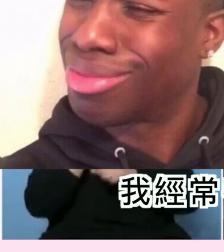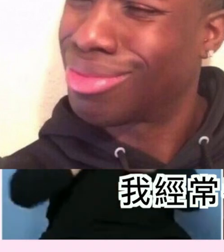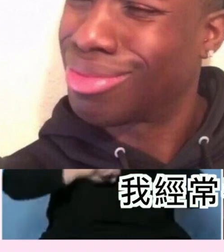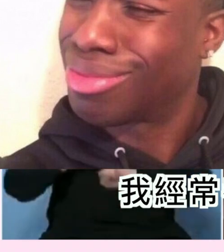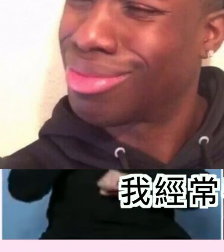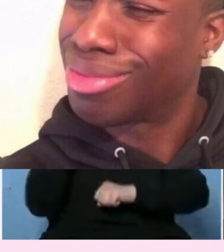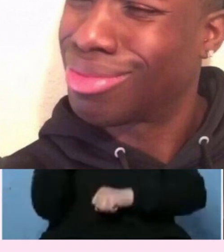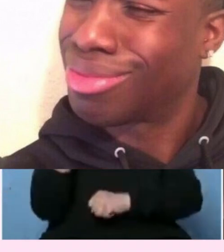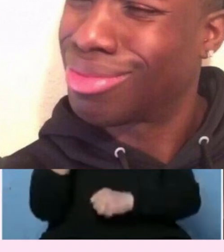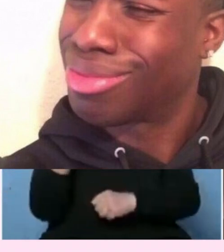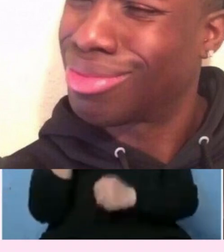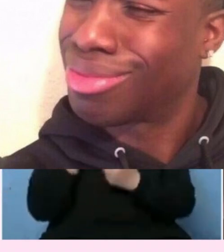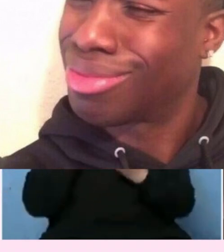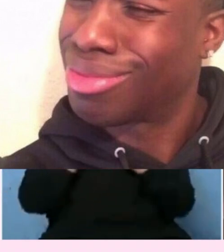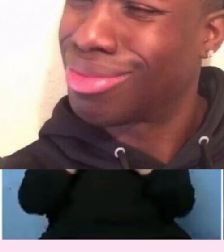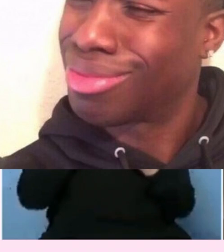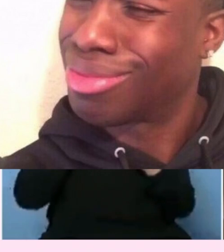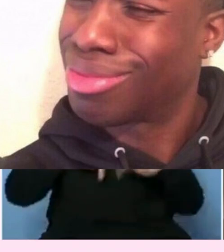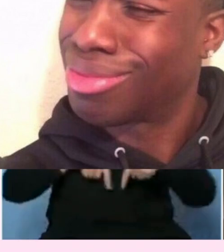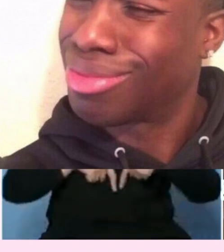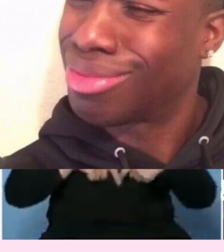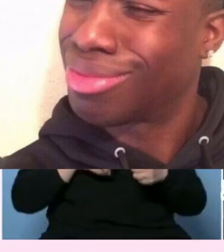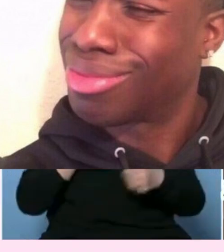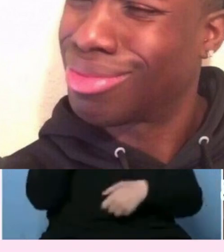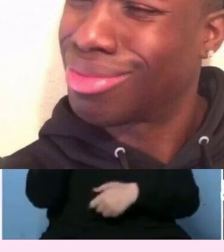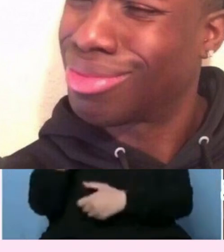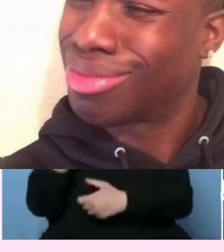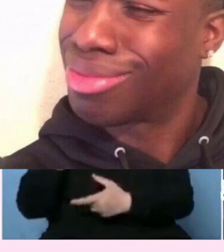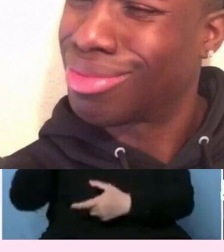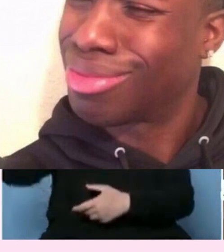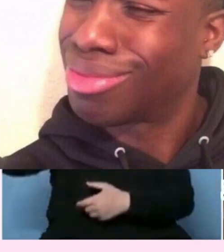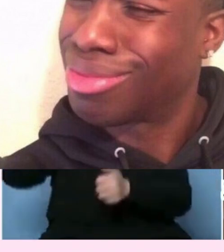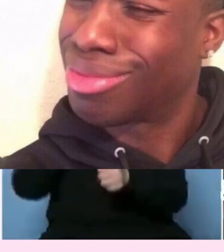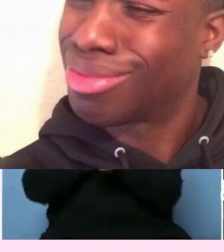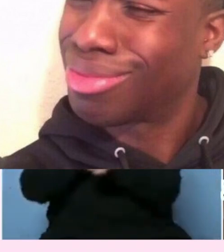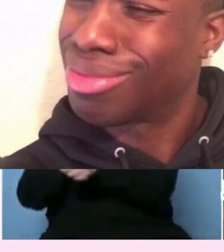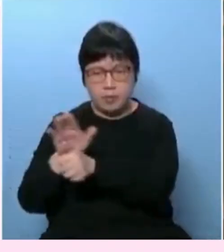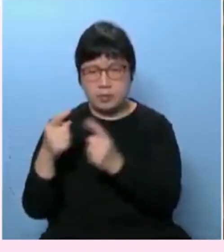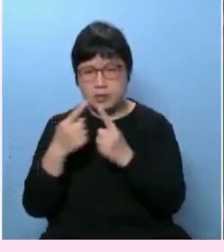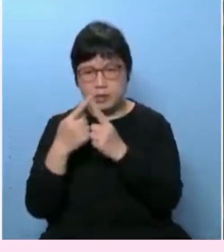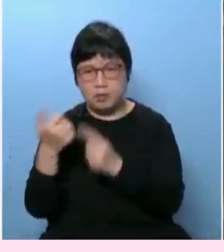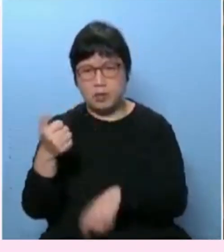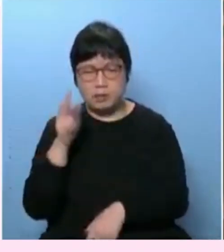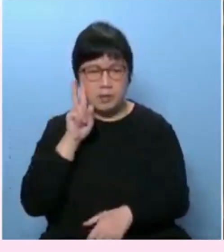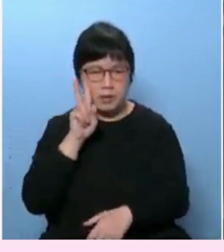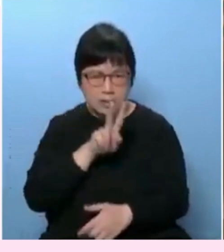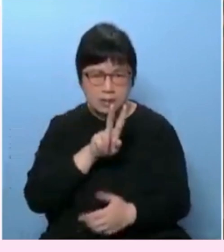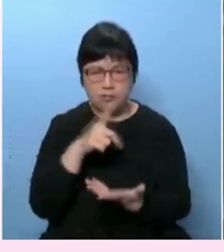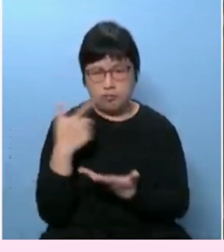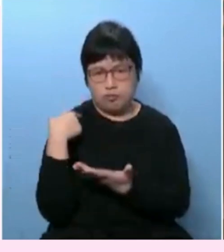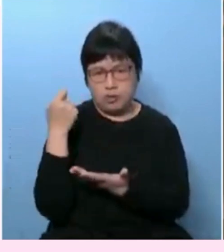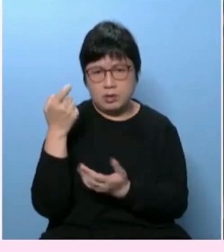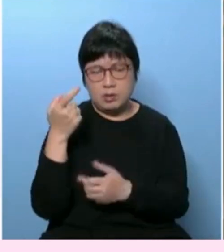有三有，第一要有心，真的要為香港好，真係諗啲嘢出嚟咧，係真係幫到市民嚇。所以你見到，例如話最近喺我